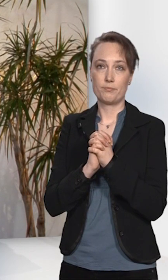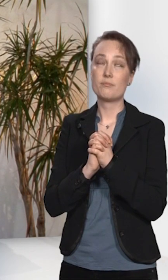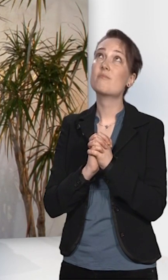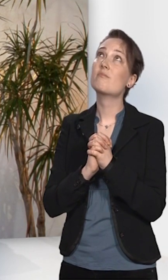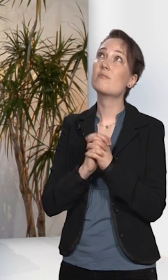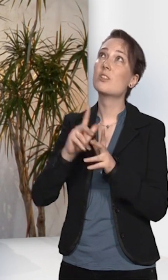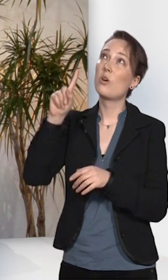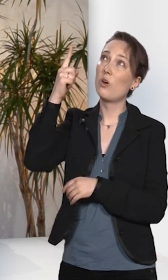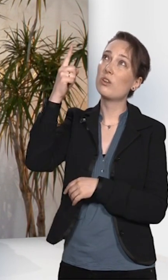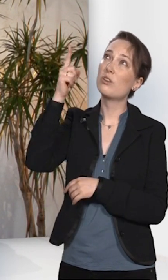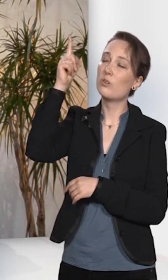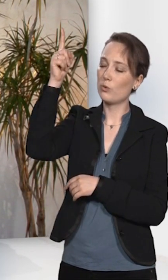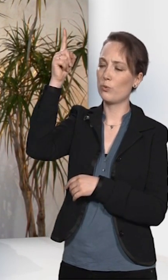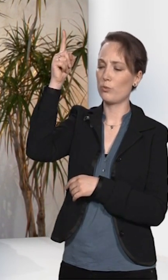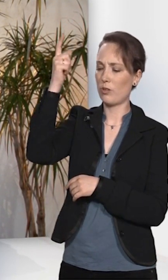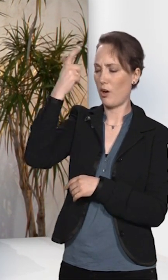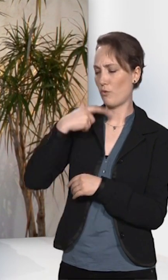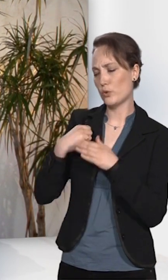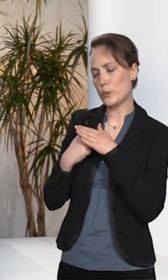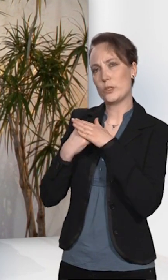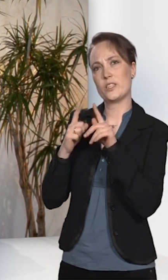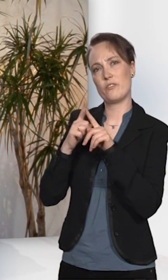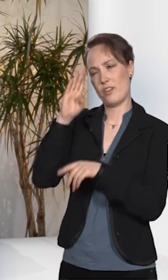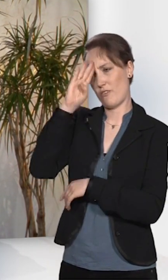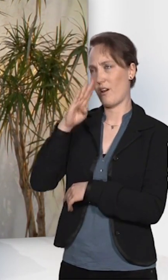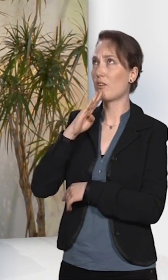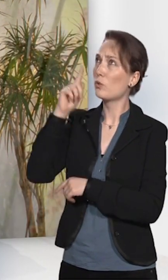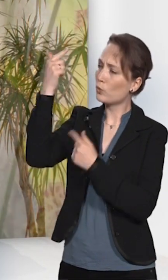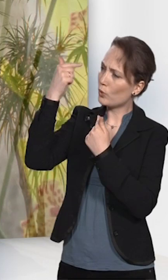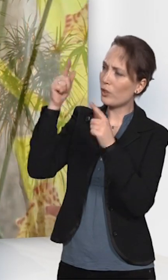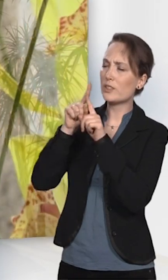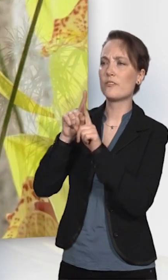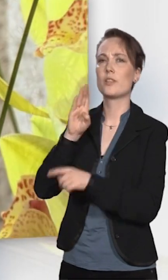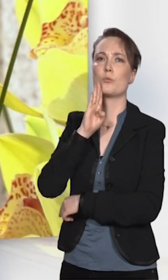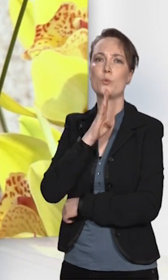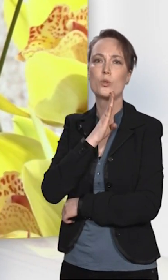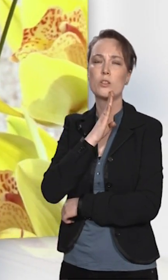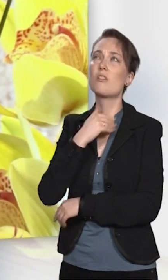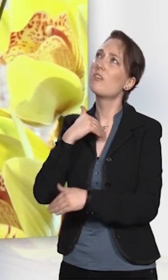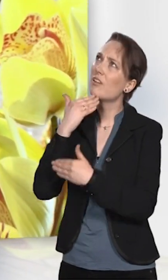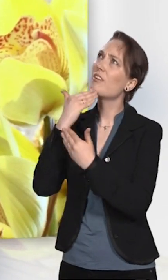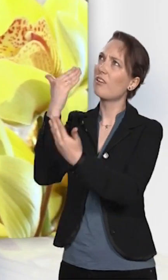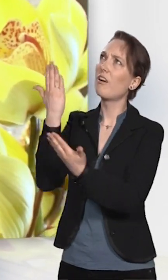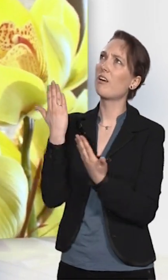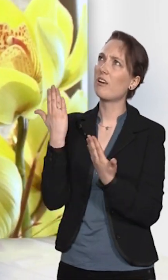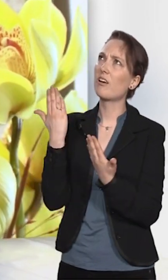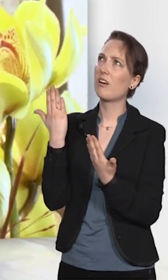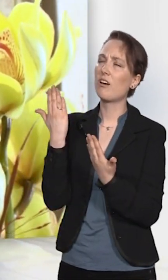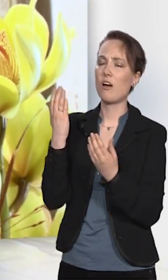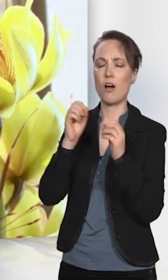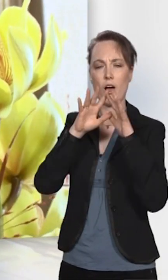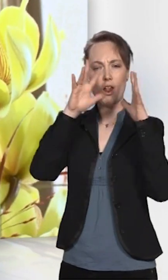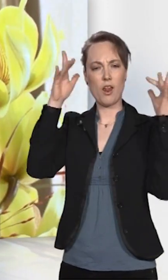Gott, du väterliche Stütze und mütterliche Sorge, wir danken dir. Aus dem Spiel der Kräfte im großen